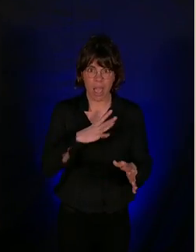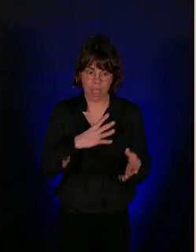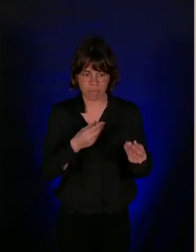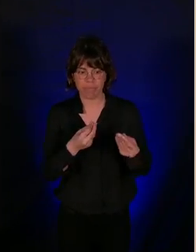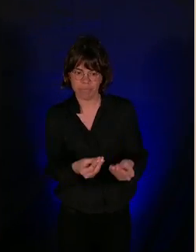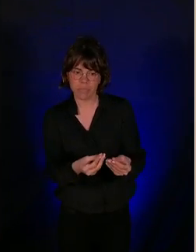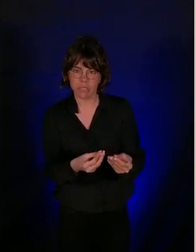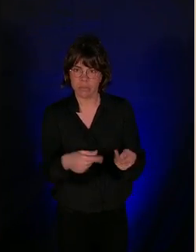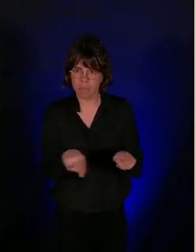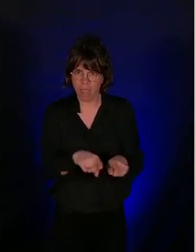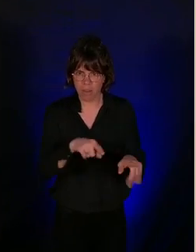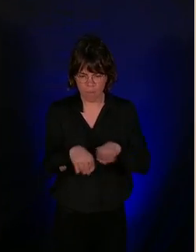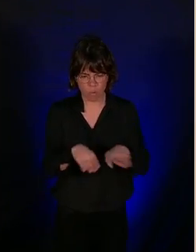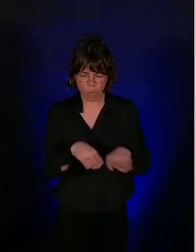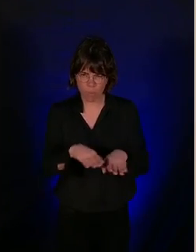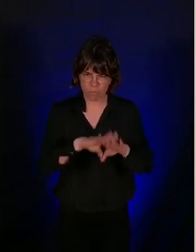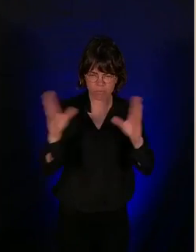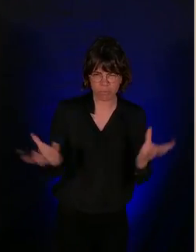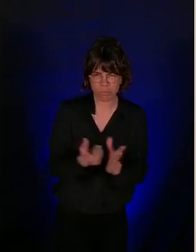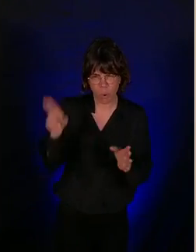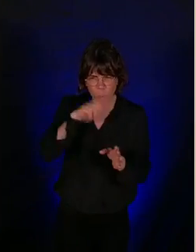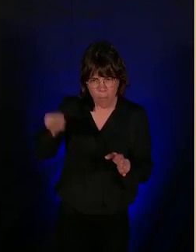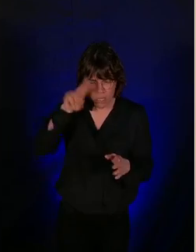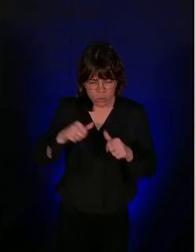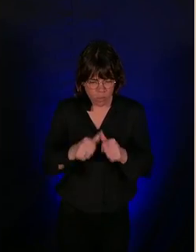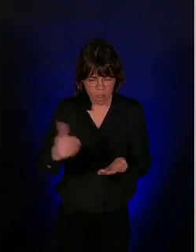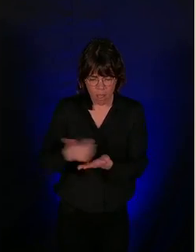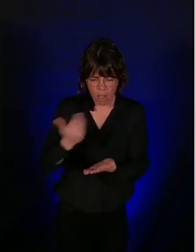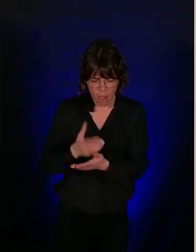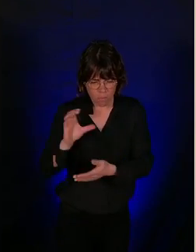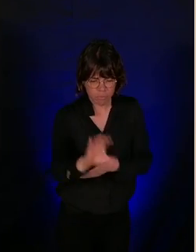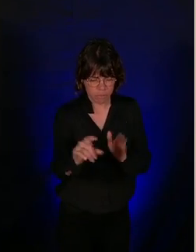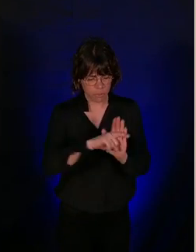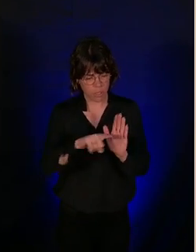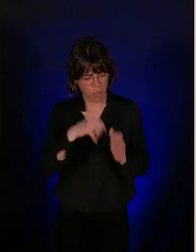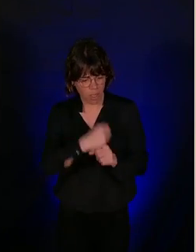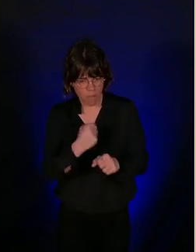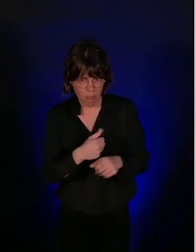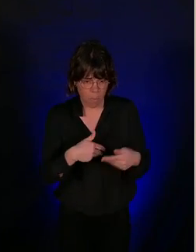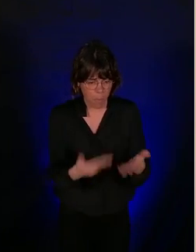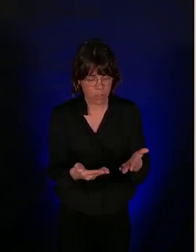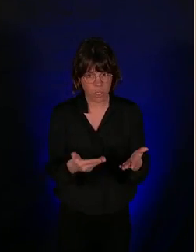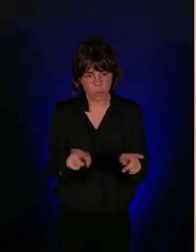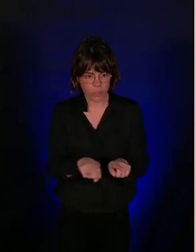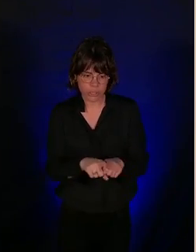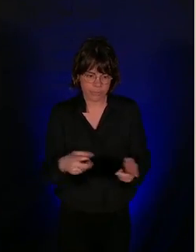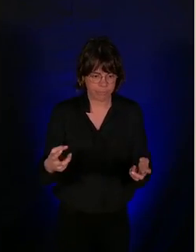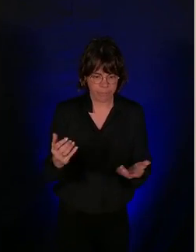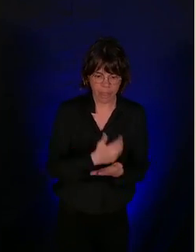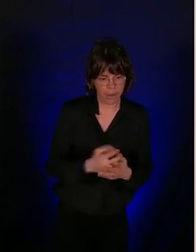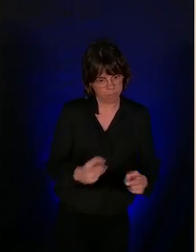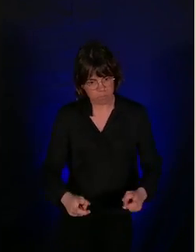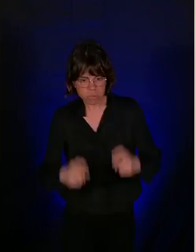aux fonctionnaires de l'Union européenne en matière de rémunération de conditions de travail de promotion et où le système de